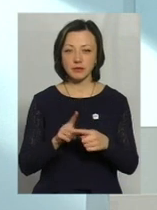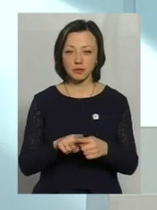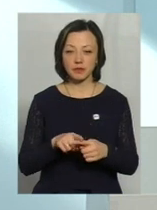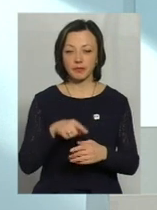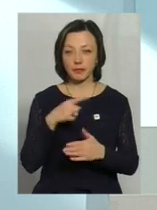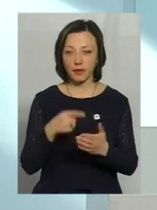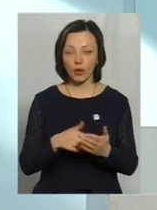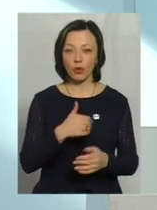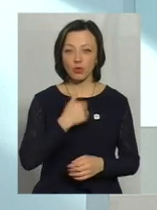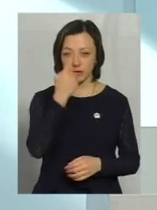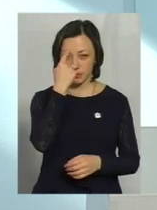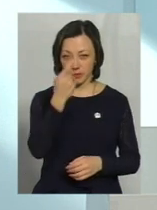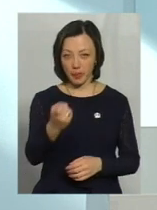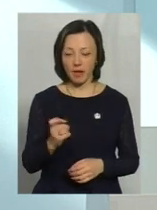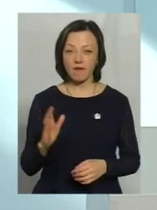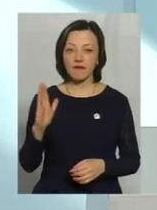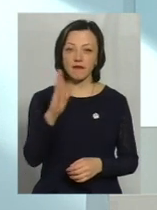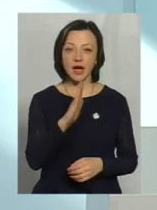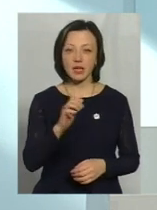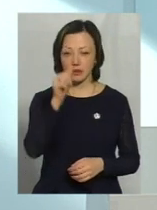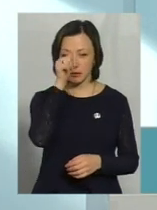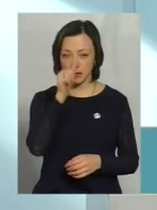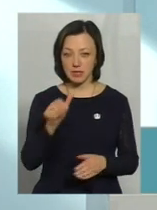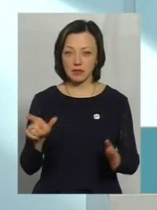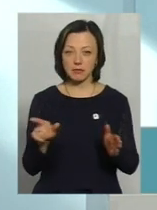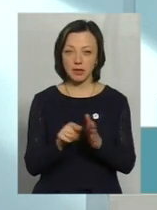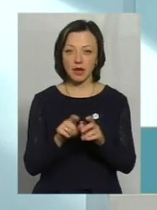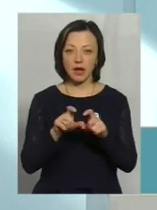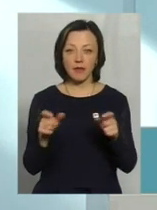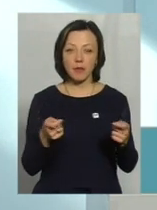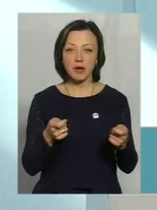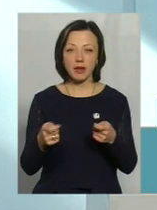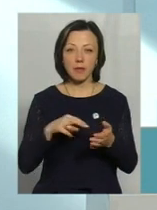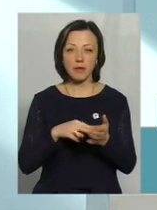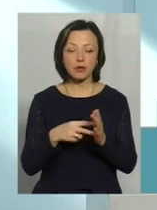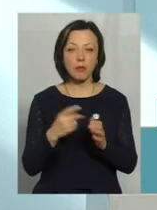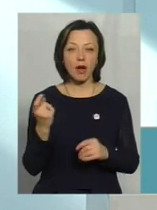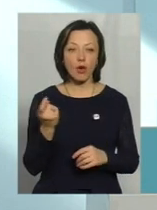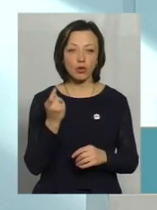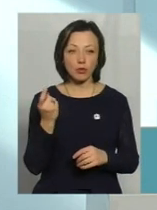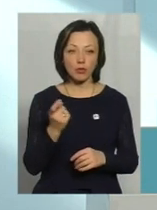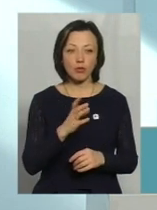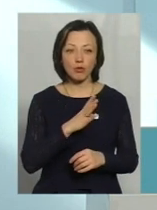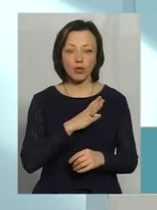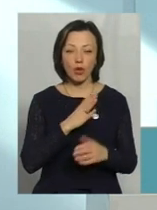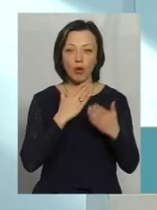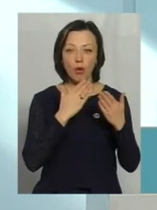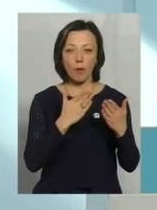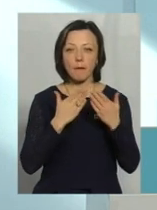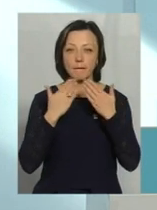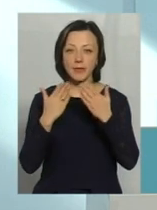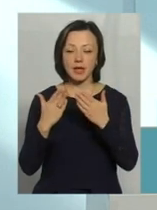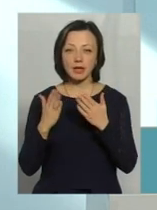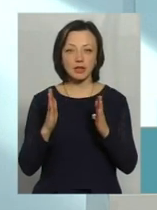що в вересні місяці спільно з Департаментом економіки обласної державної адміністрації було опитано не